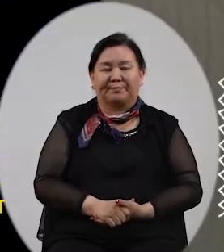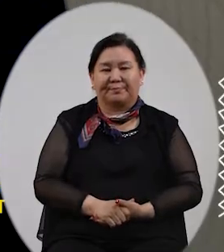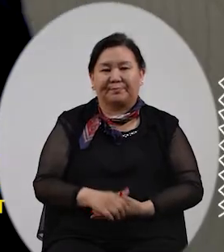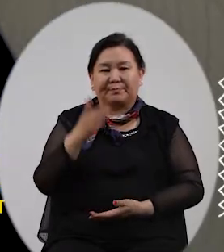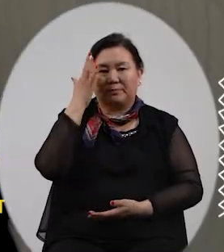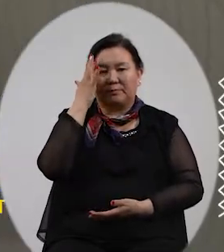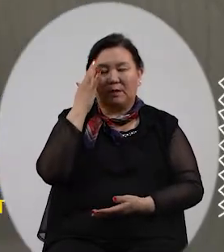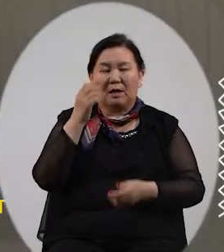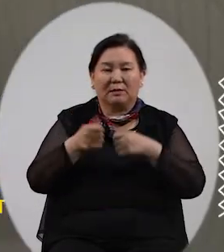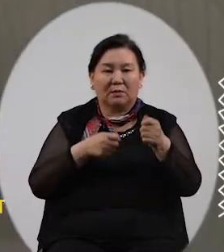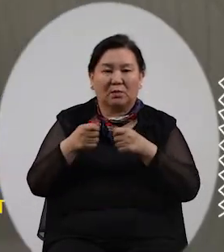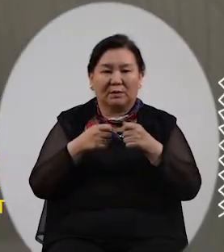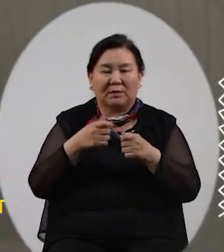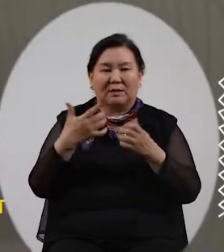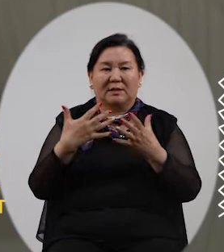гадаад худалдааны гэрээн дээр бол